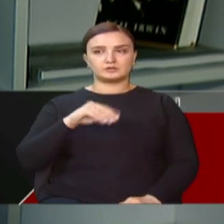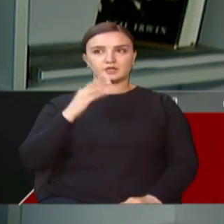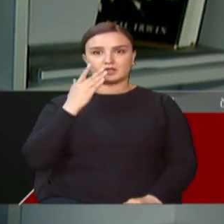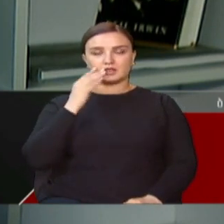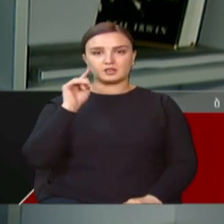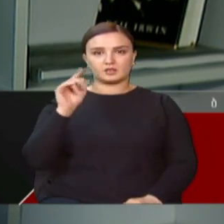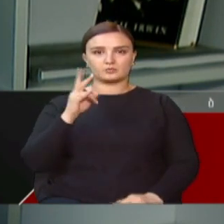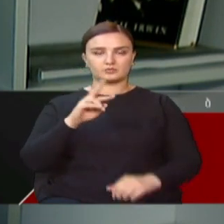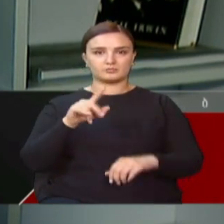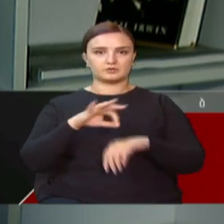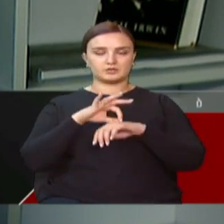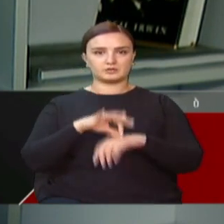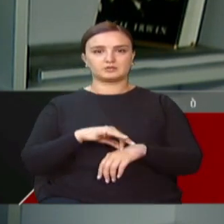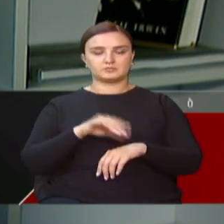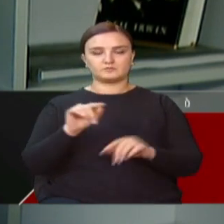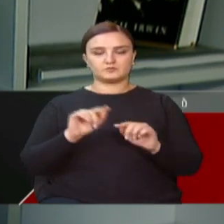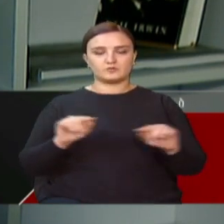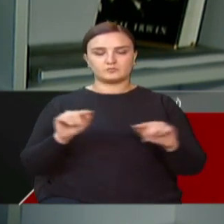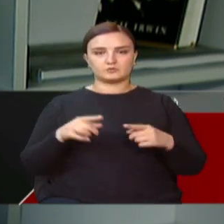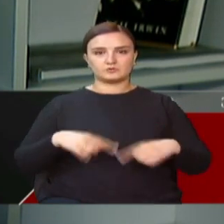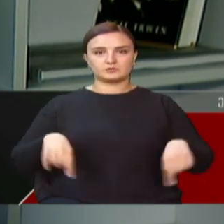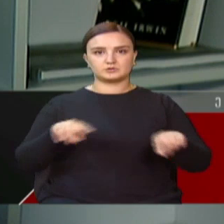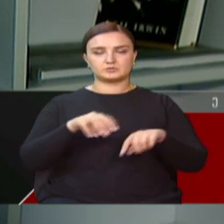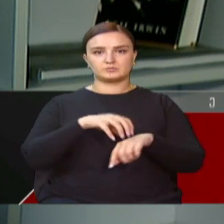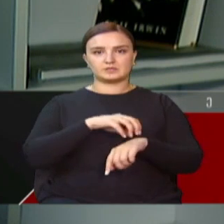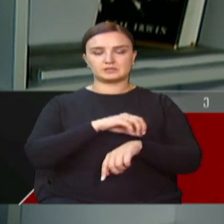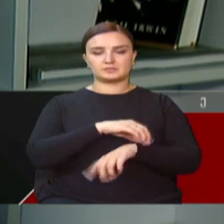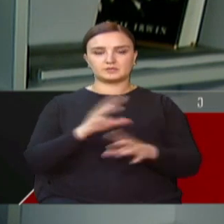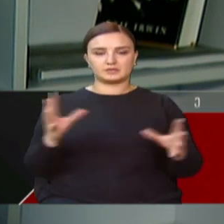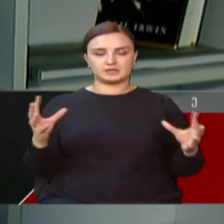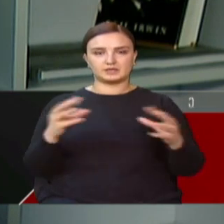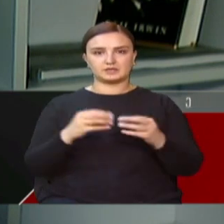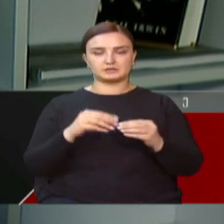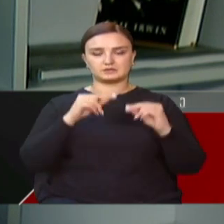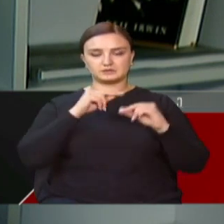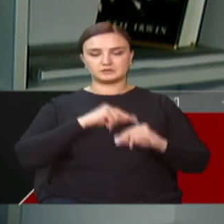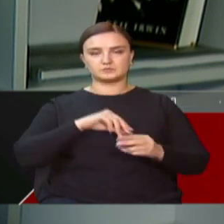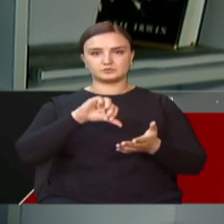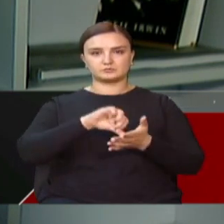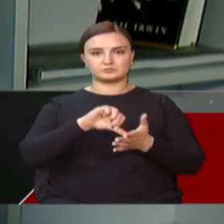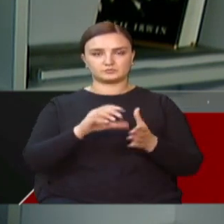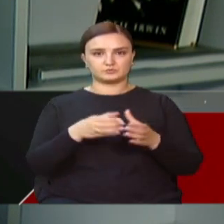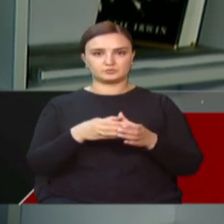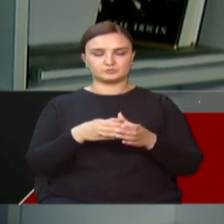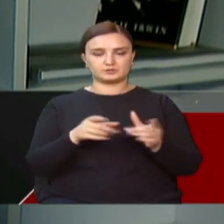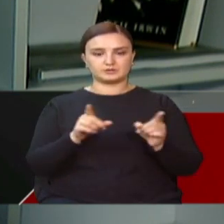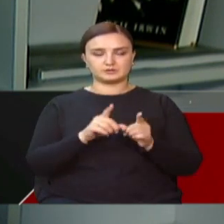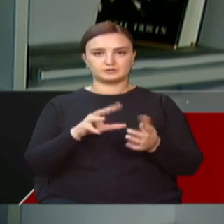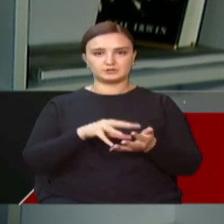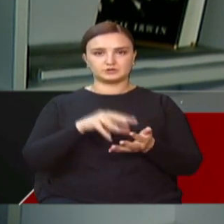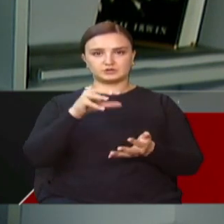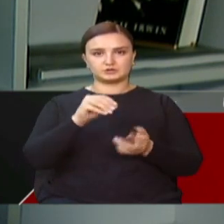დასავლეთში, გაეტარებინა თუნდაც იმ ოპოზიციურ პარტიებთან ერთად, რომლებიც სამუშაო ჯგუფებში მონაწილეობას იღებდნენ და ასეთ კირჩს